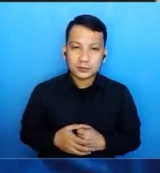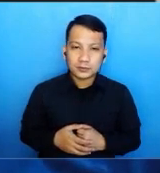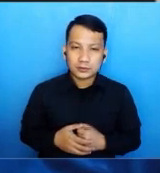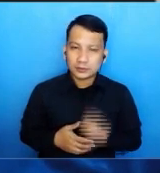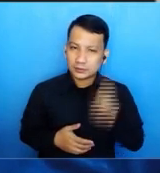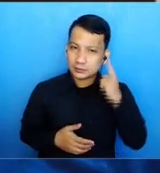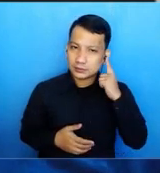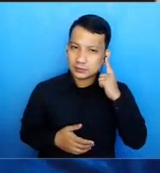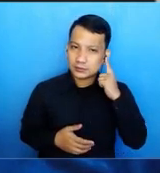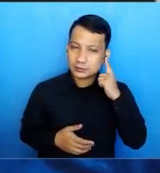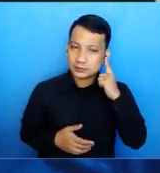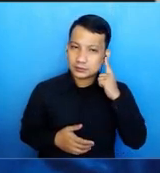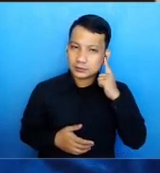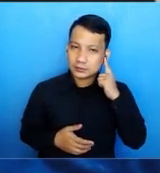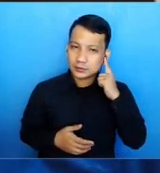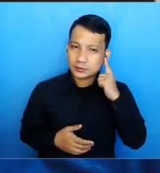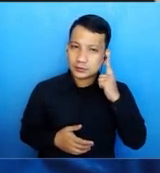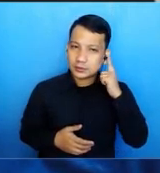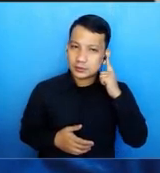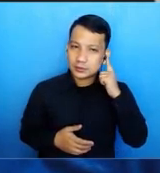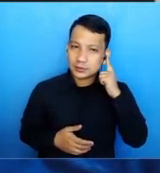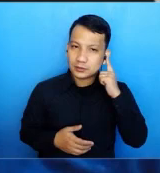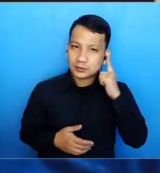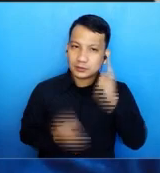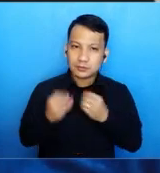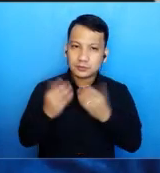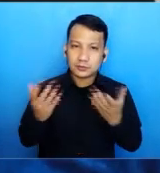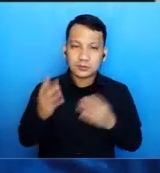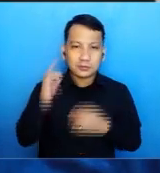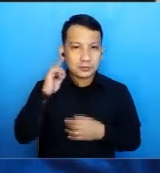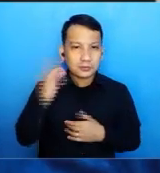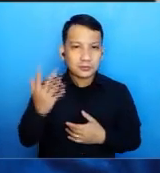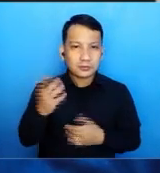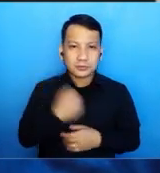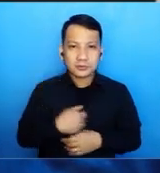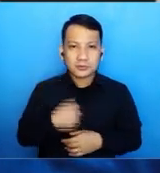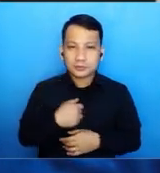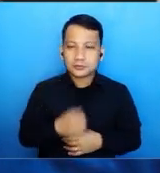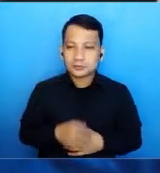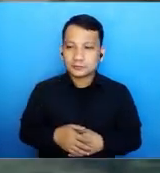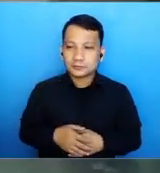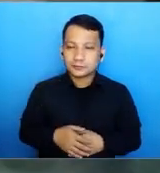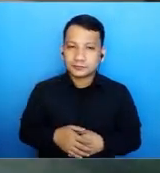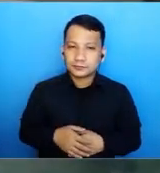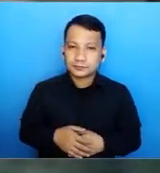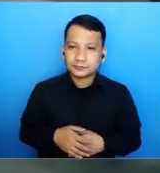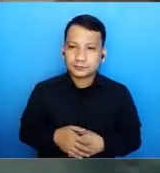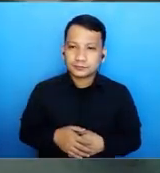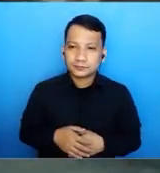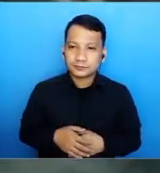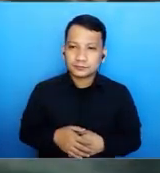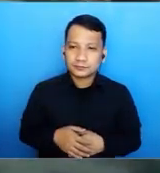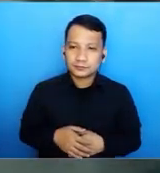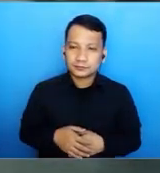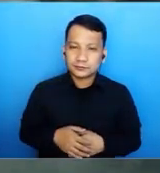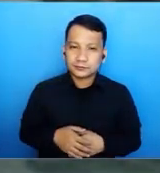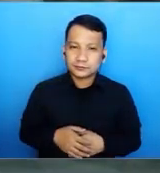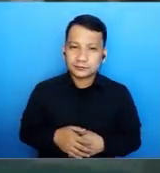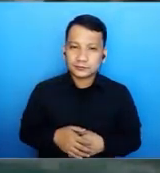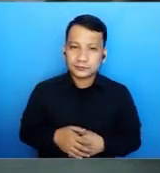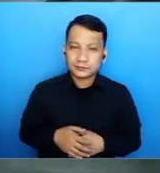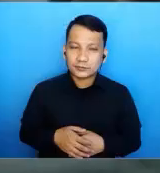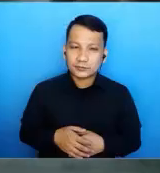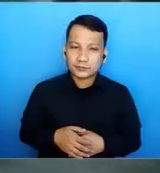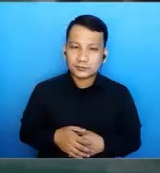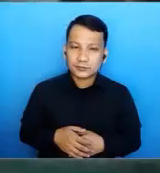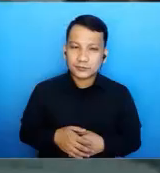para-swimmer. Noong 2002, nagkaroon ka ng aksidente, di ba? So, doon talaga nagsimula lahat. Na-picture mo ba yung sarili mo na parang one